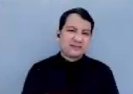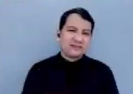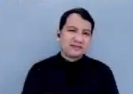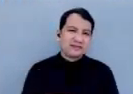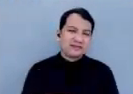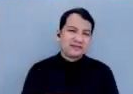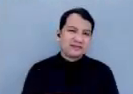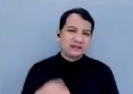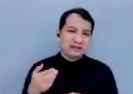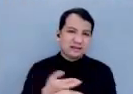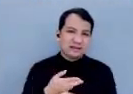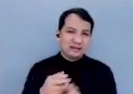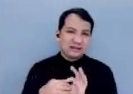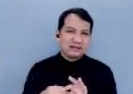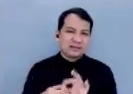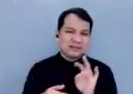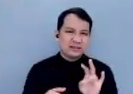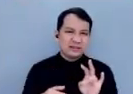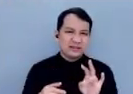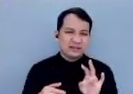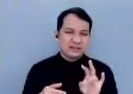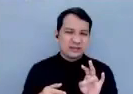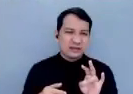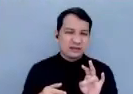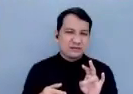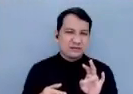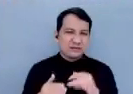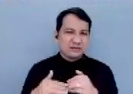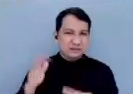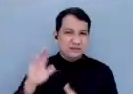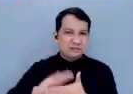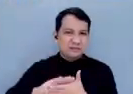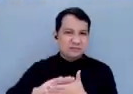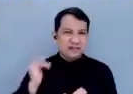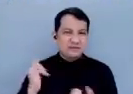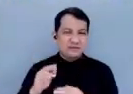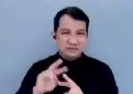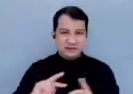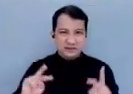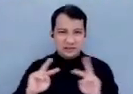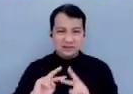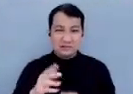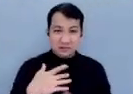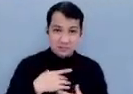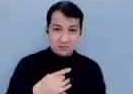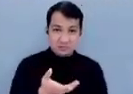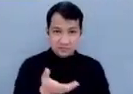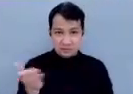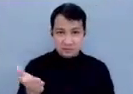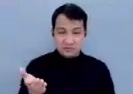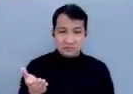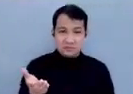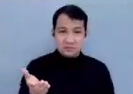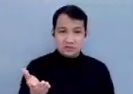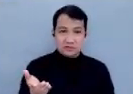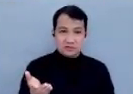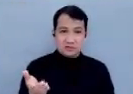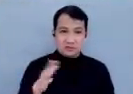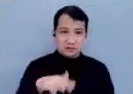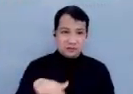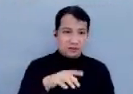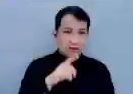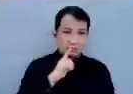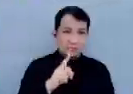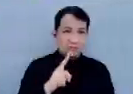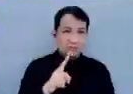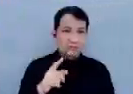regular price niya, pero ngayon mataas na yung value niya. I'm sure. Okay, kung may mga interesado sa mga kapatid natin to get on the